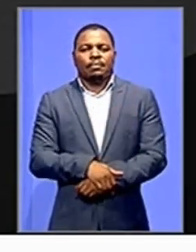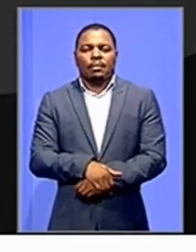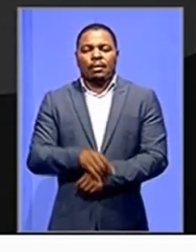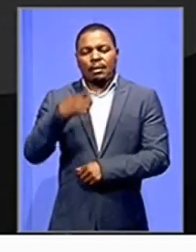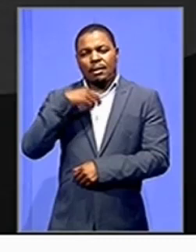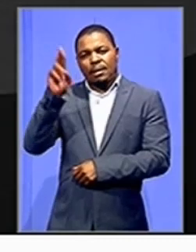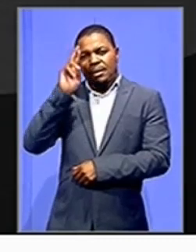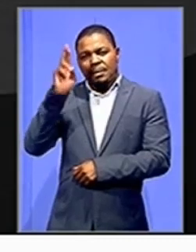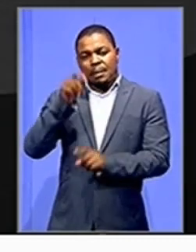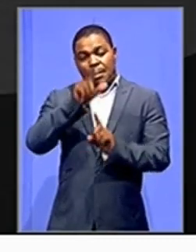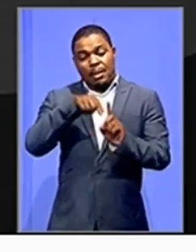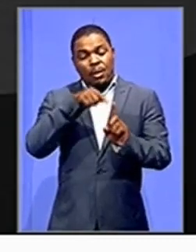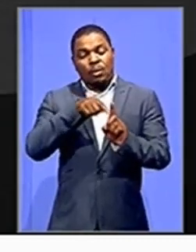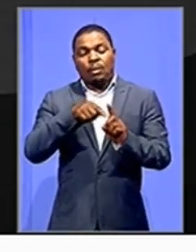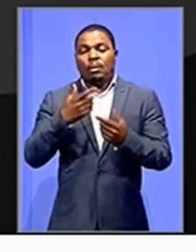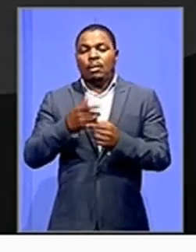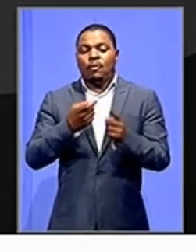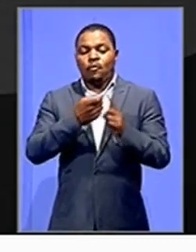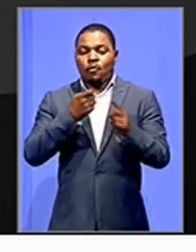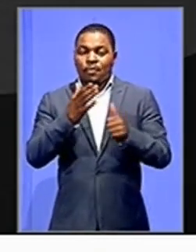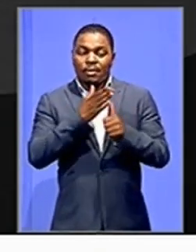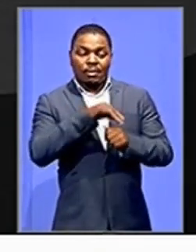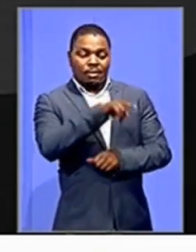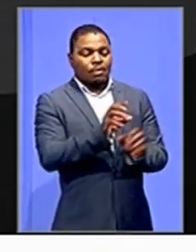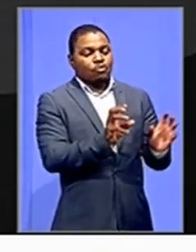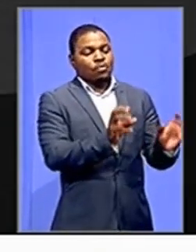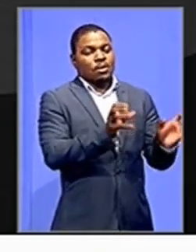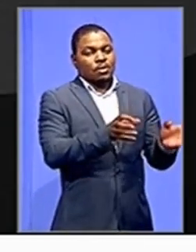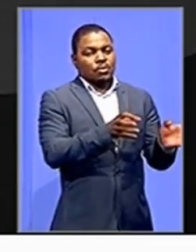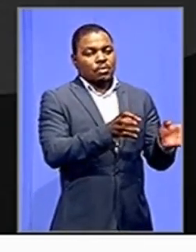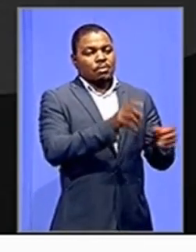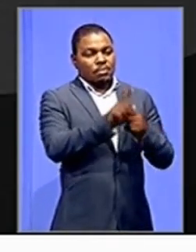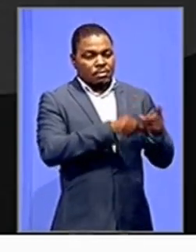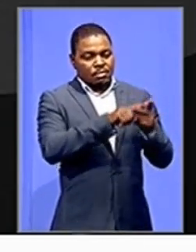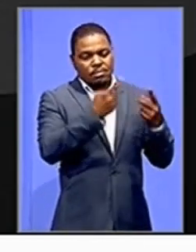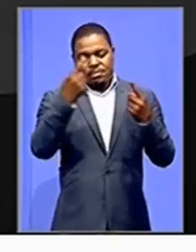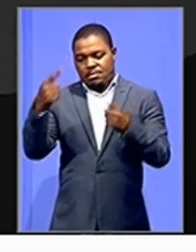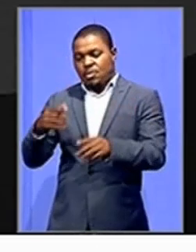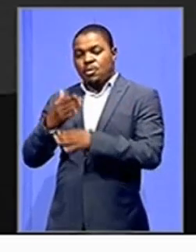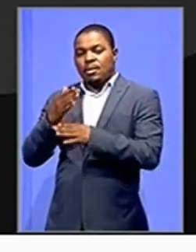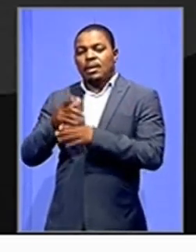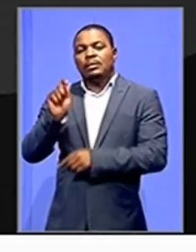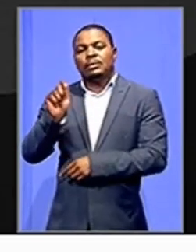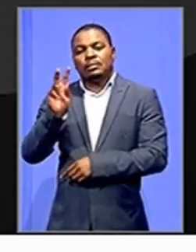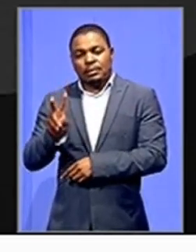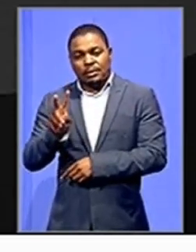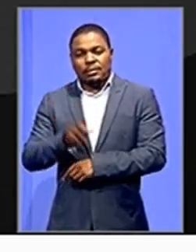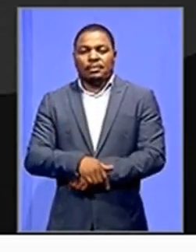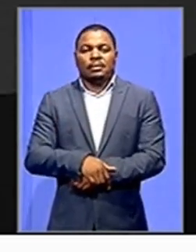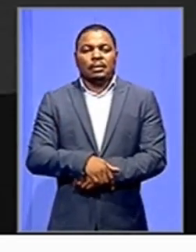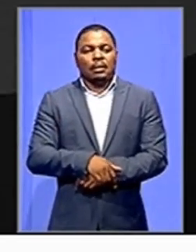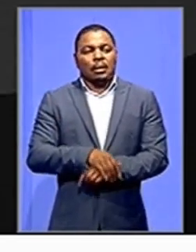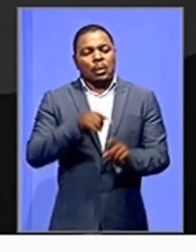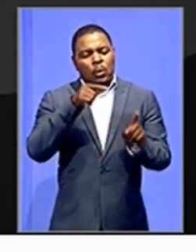Ke gopola hantle gore ke motho ya neng a tswa ko radiong ga tla televisioneng. O tlile